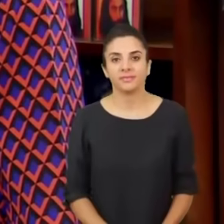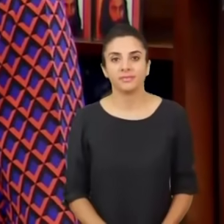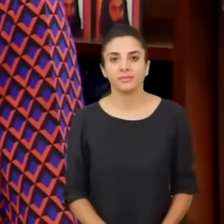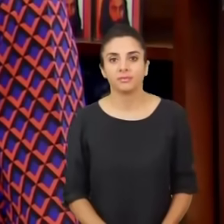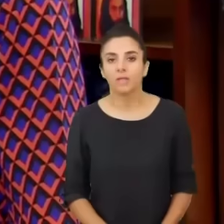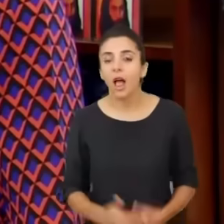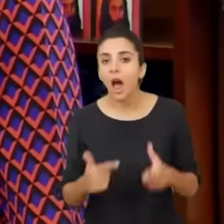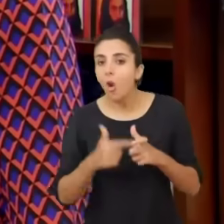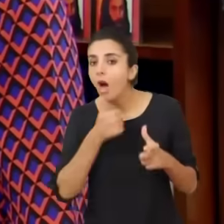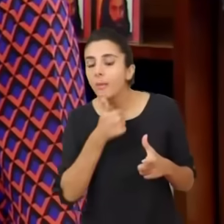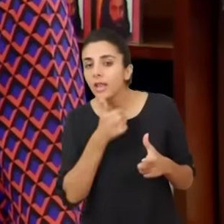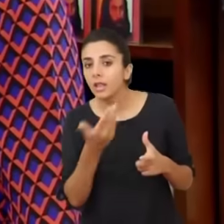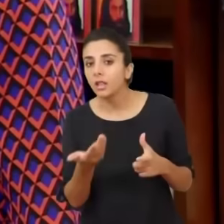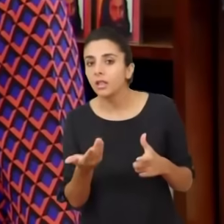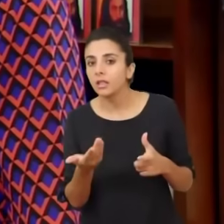Ergun abi.